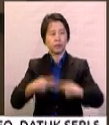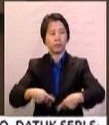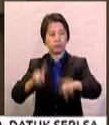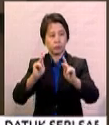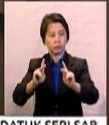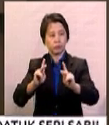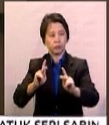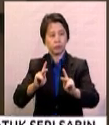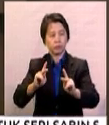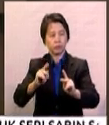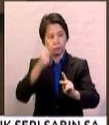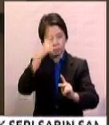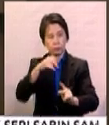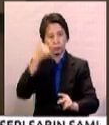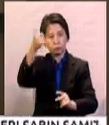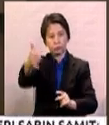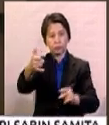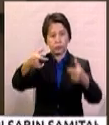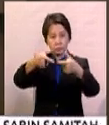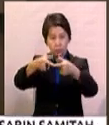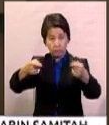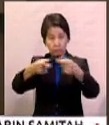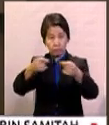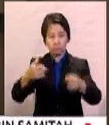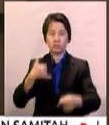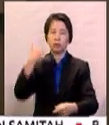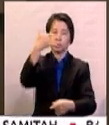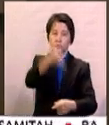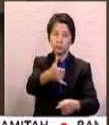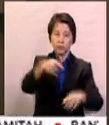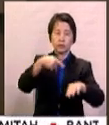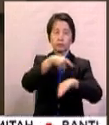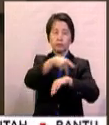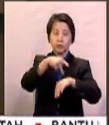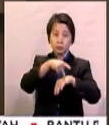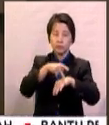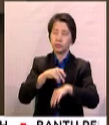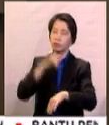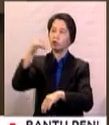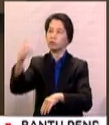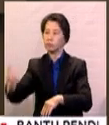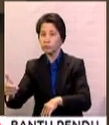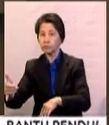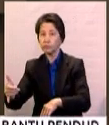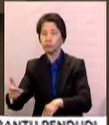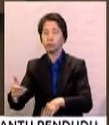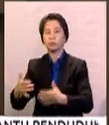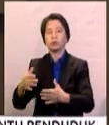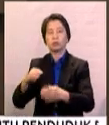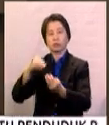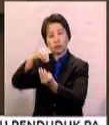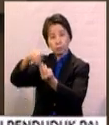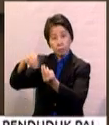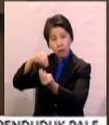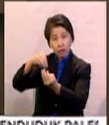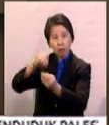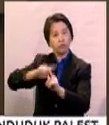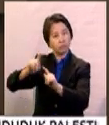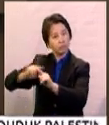untuk pergi ke Jepun, pergi ke Filipina, pergi ke Mekah dan